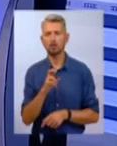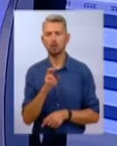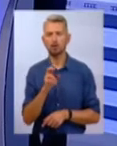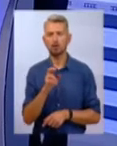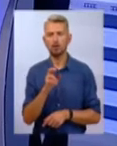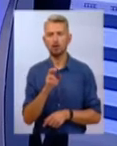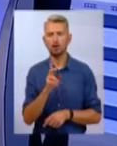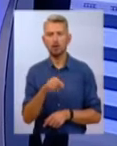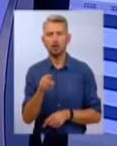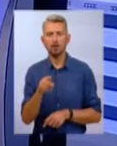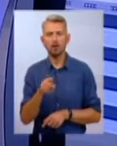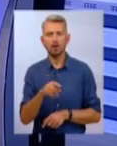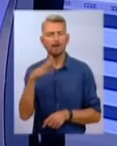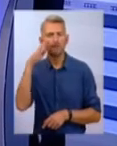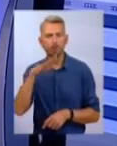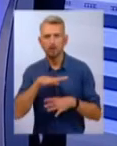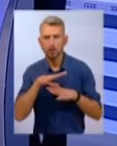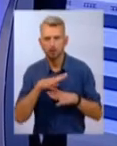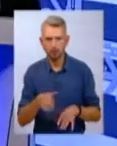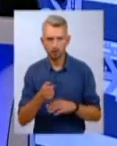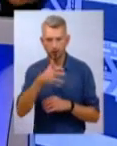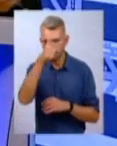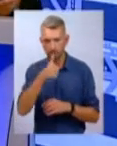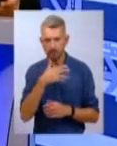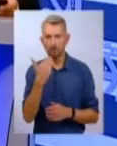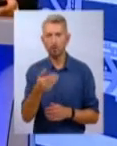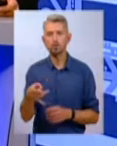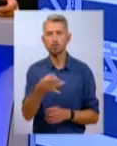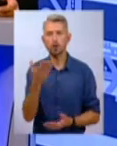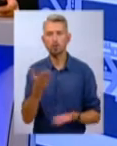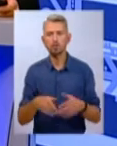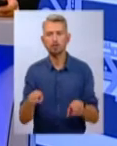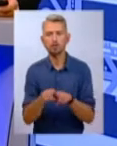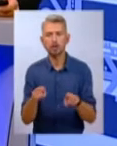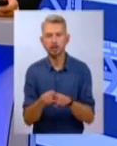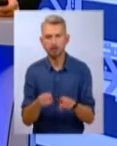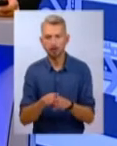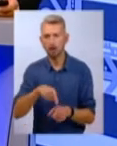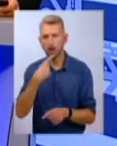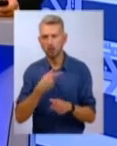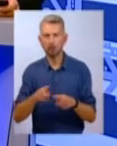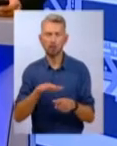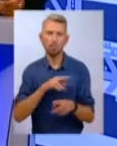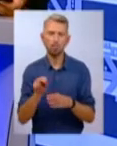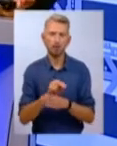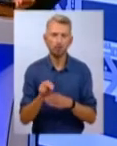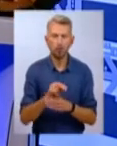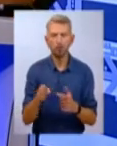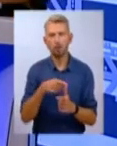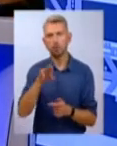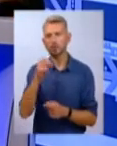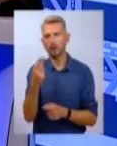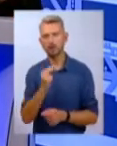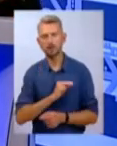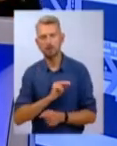кілька місяців води не буває. І у вашому районі, можливо, таке ж саме. Кажуть, що це був ремонт або ТЕЦ не